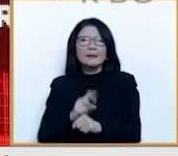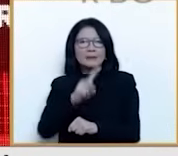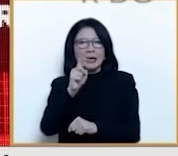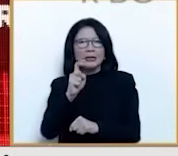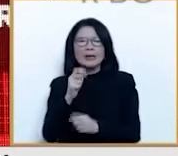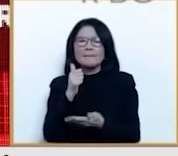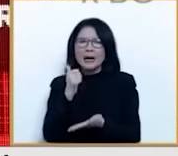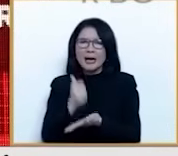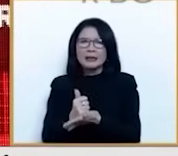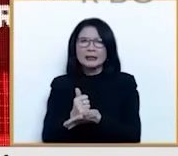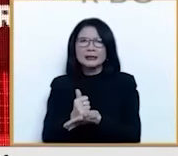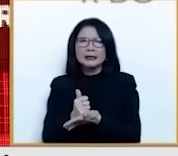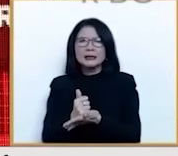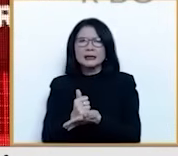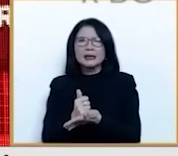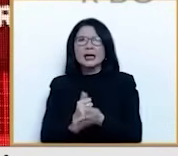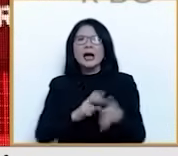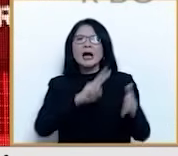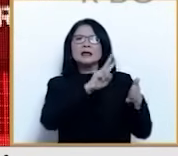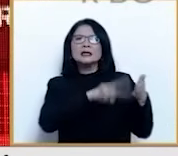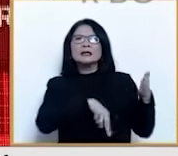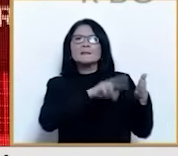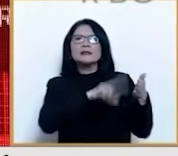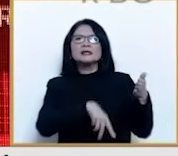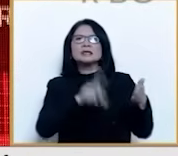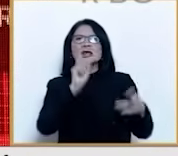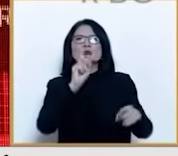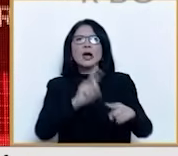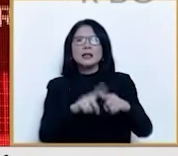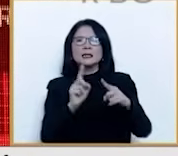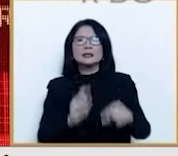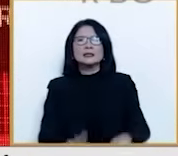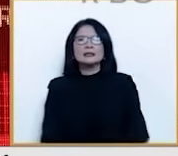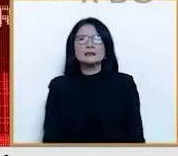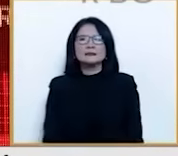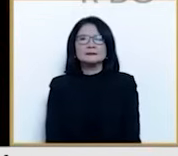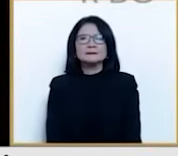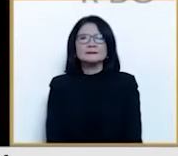karena pertanyaan hanya akan dibacakan sebanyak satu kali saja.